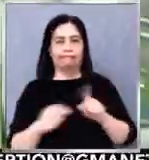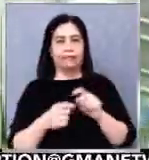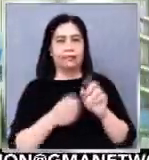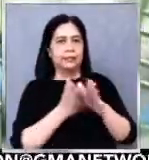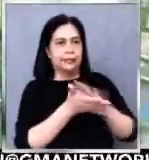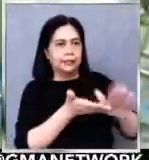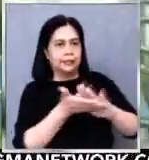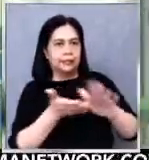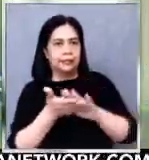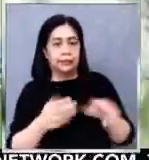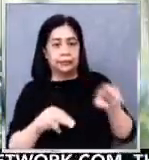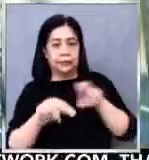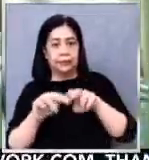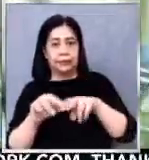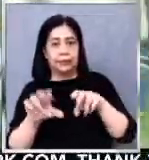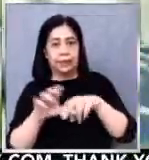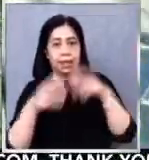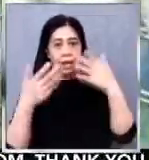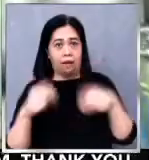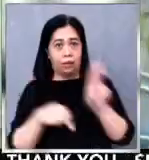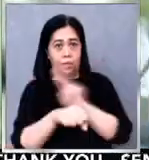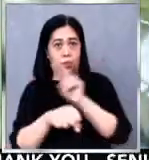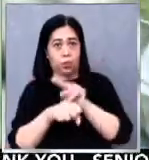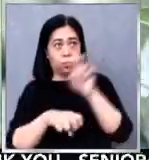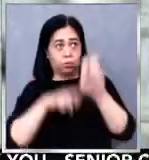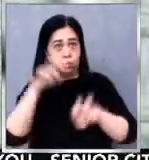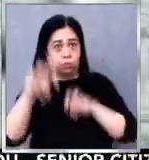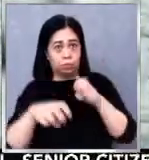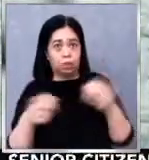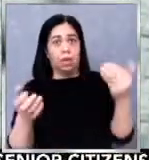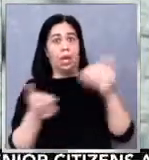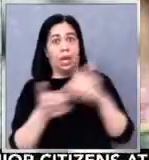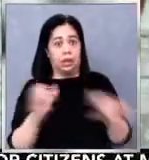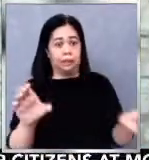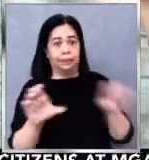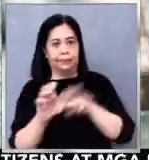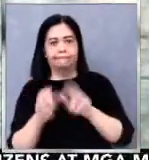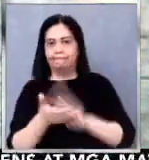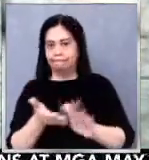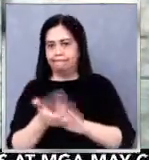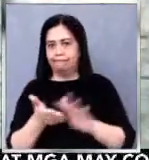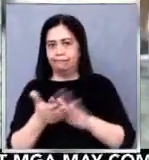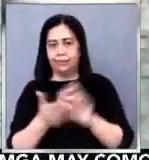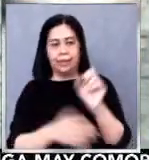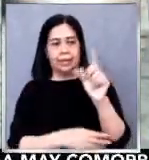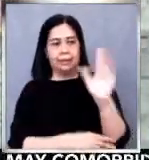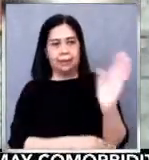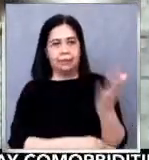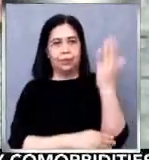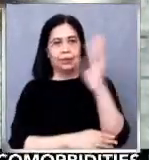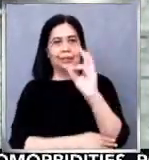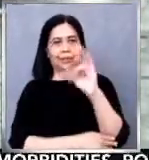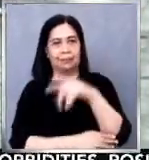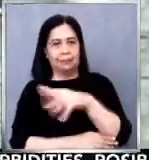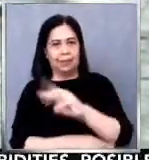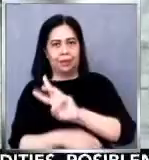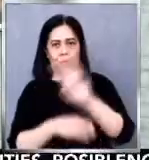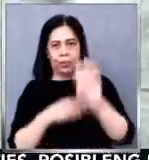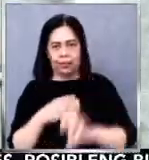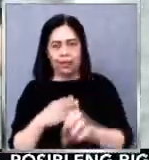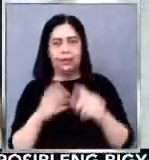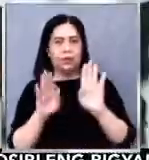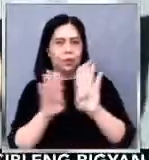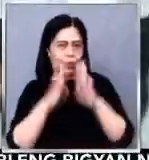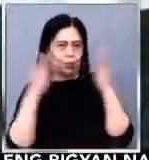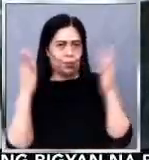sa rides pagkatapos itong gamitin at bago ulit ito sakyan. 11 a.m. to 7 p.m. tuwing weekend bukas ang Enchanted Kingdom ngayon